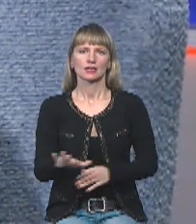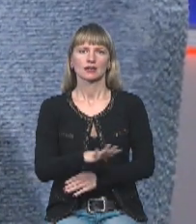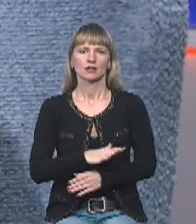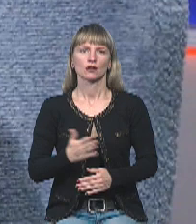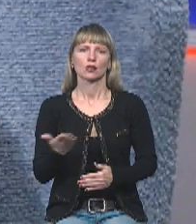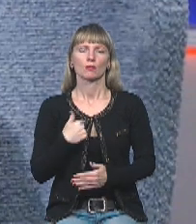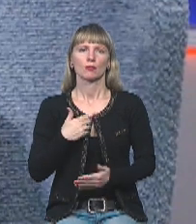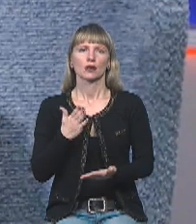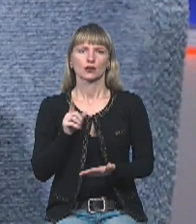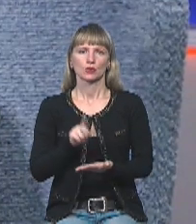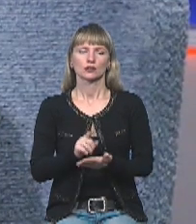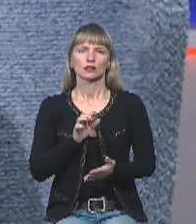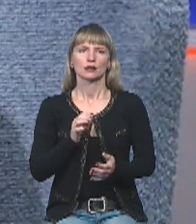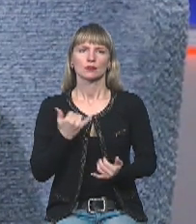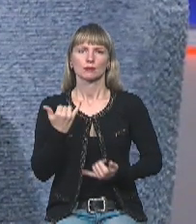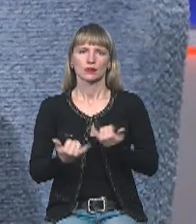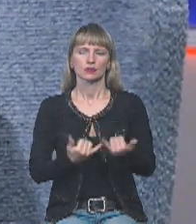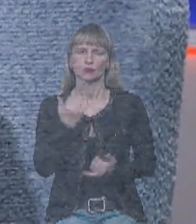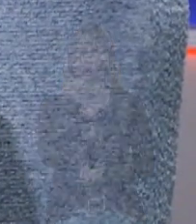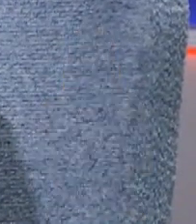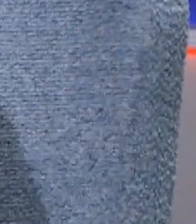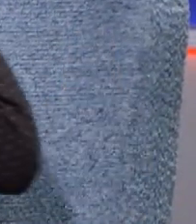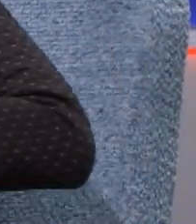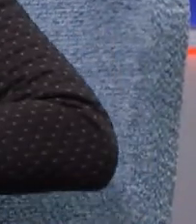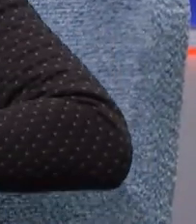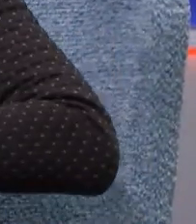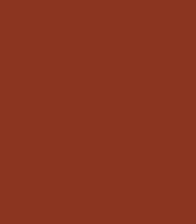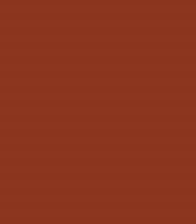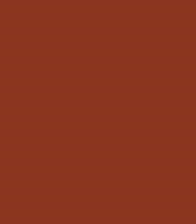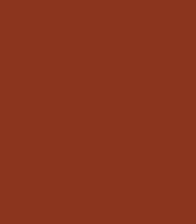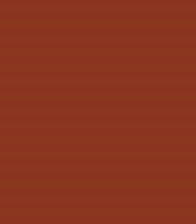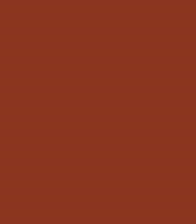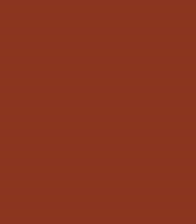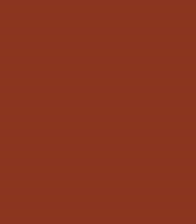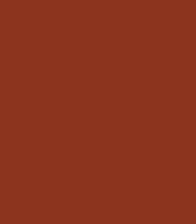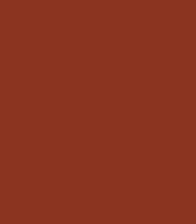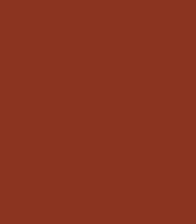про яку ми маємо дбати. Спасибі, хай щастить. Ми вдячні. До побачення.